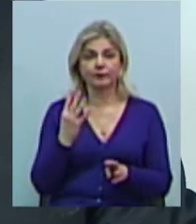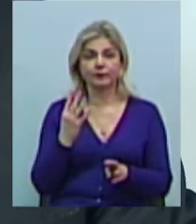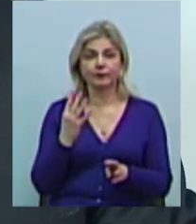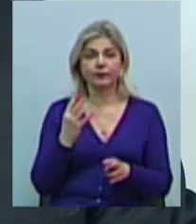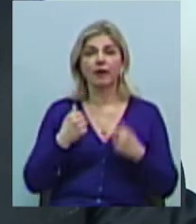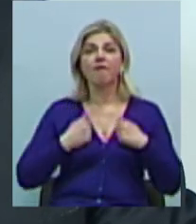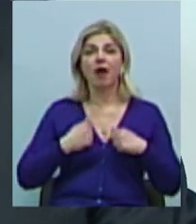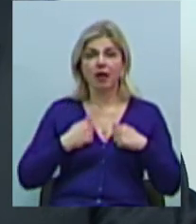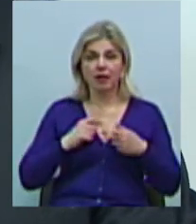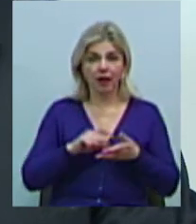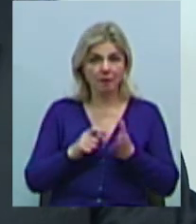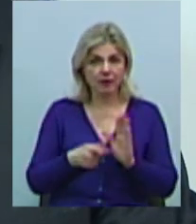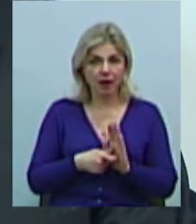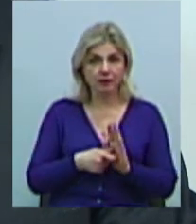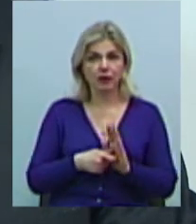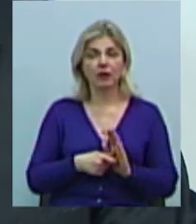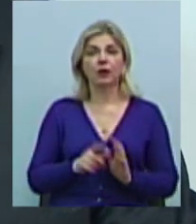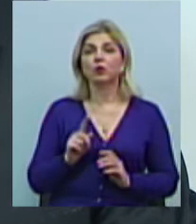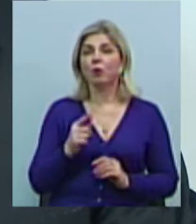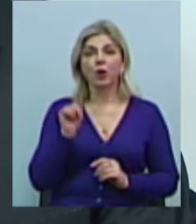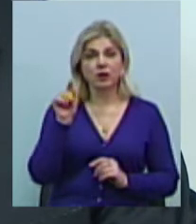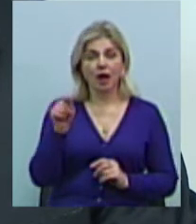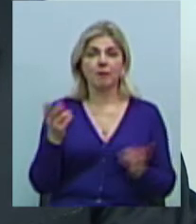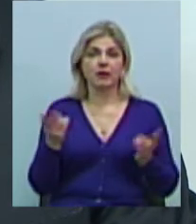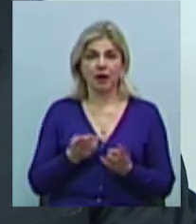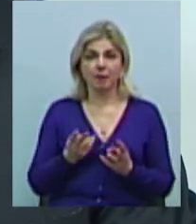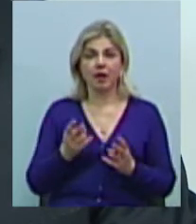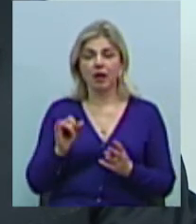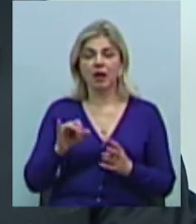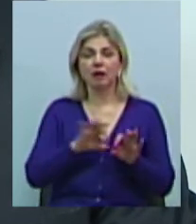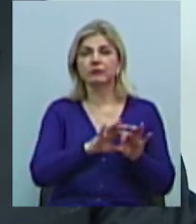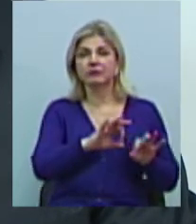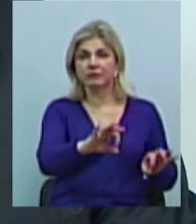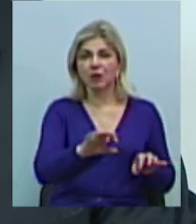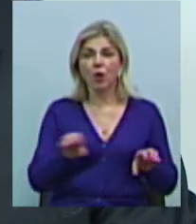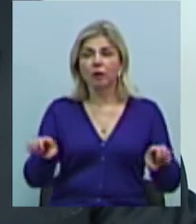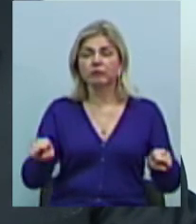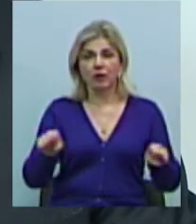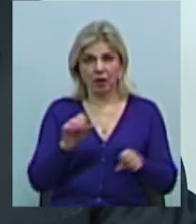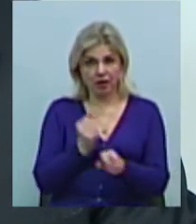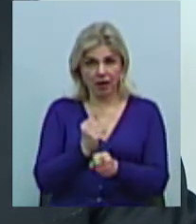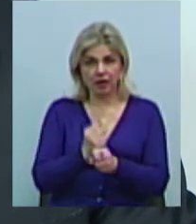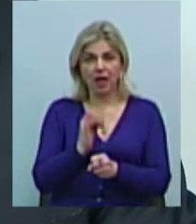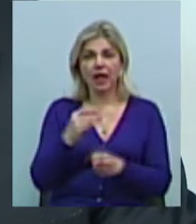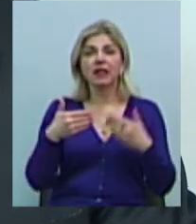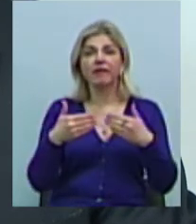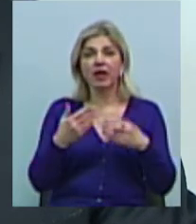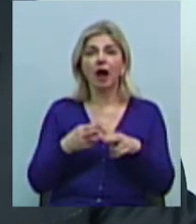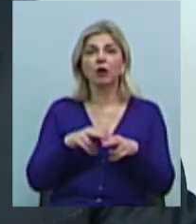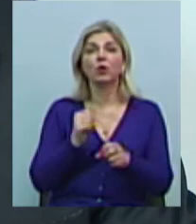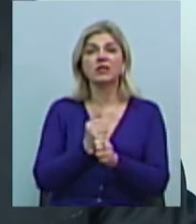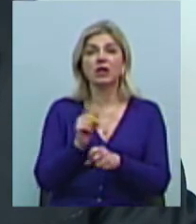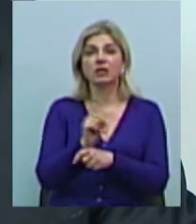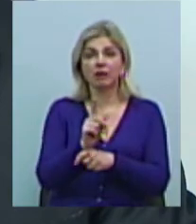ванна, кімната, тому що там треба і якісь поручні обладнати, і ті двері, які у нас зроблені по стандартам, не дають